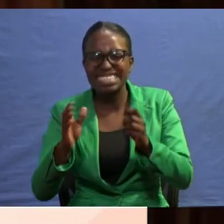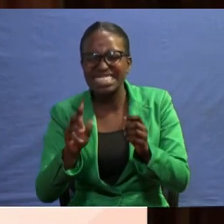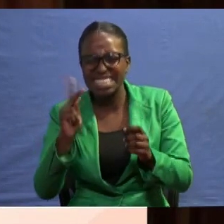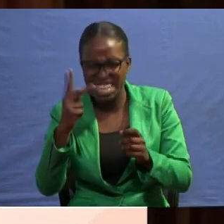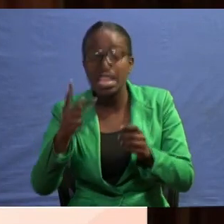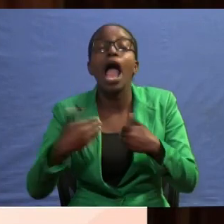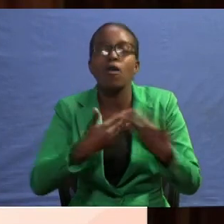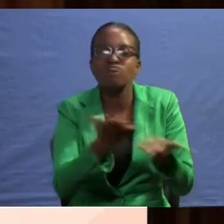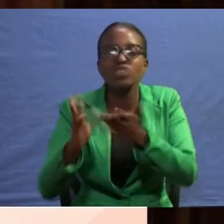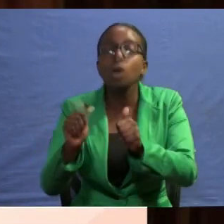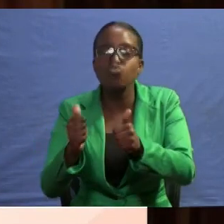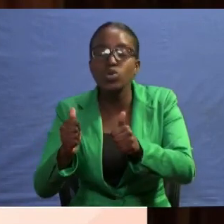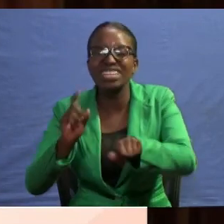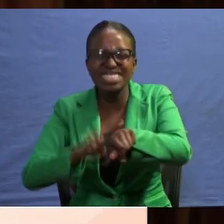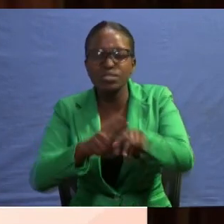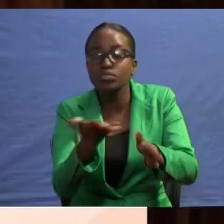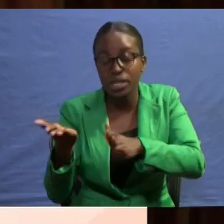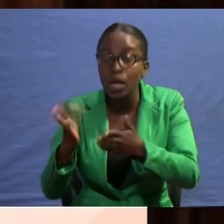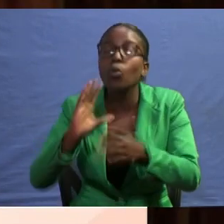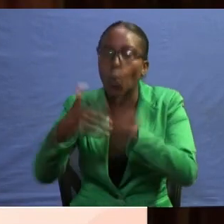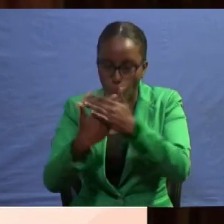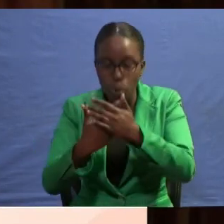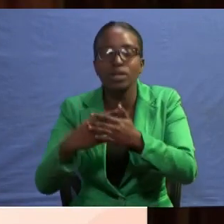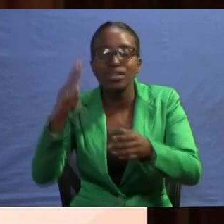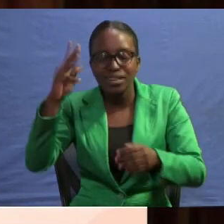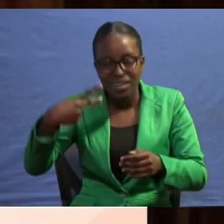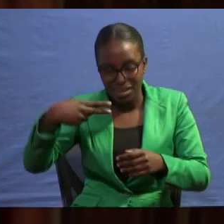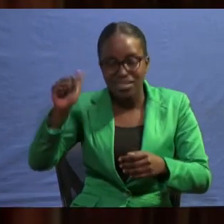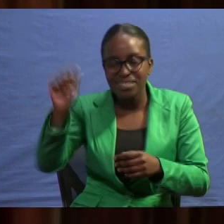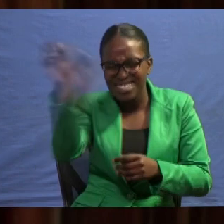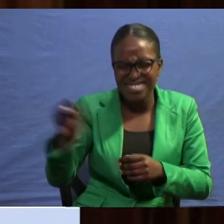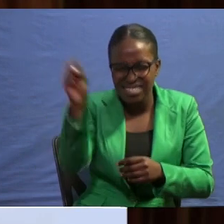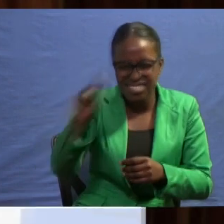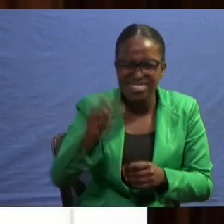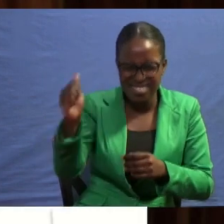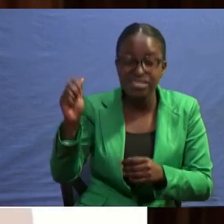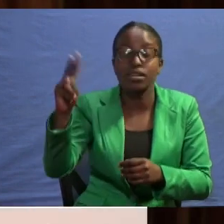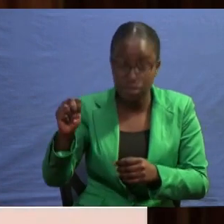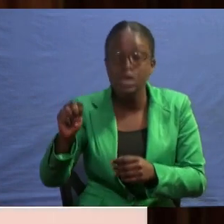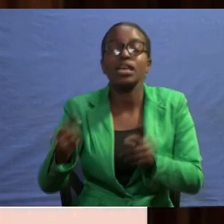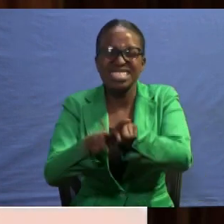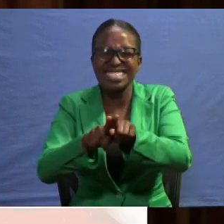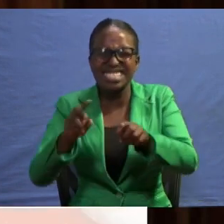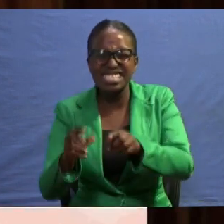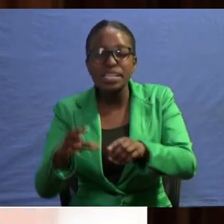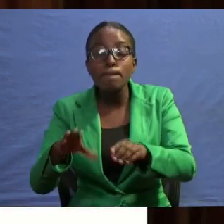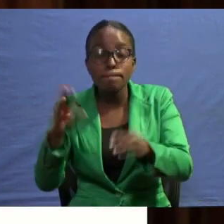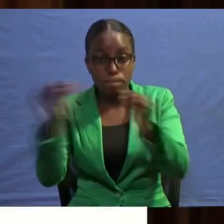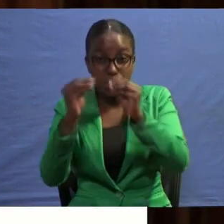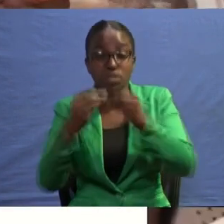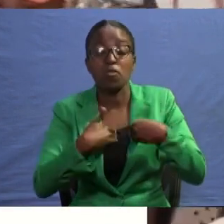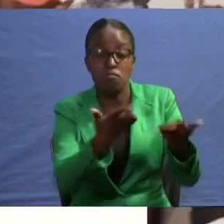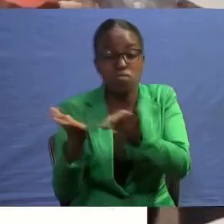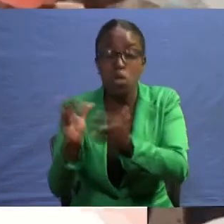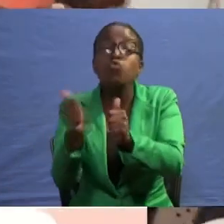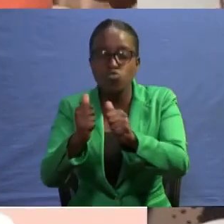Hii ni baada ya Ali Hassan Joho kulazimika kujiuzulu kama naibu kinara wa chama hicho kufuatia uteuzi wake kuwa waziri wa